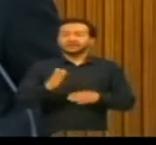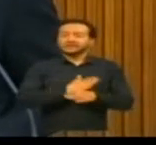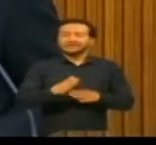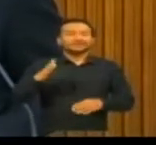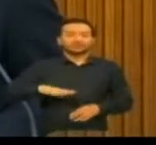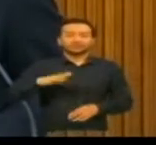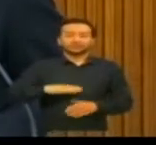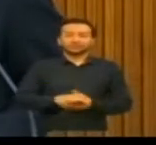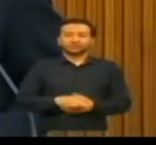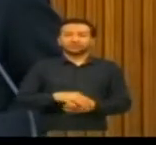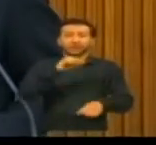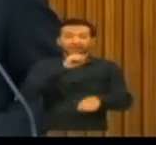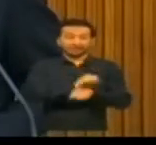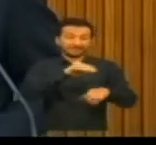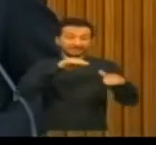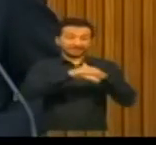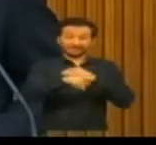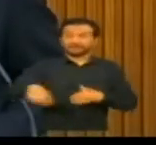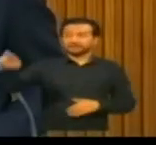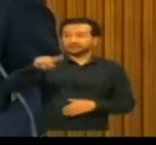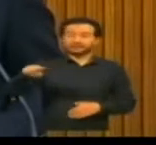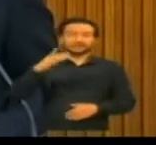istiyor? Gözaltına alanlar belli.